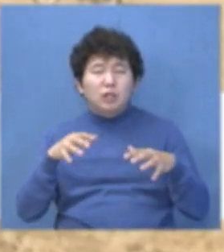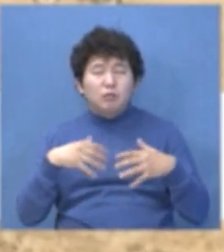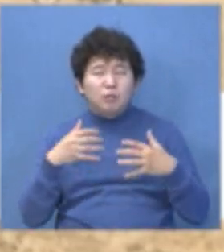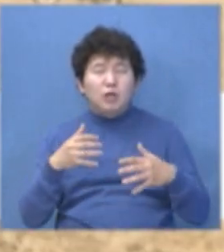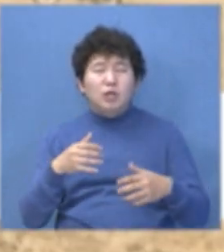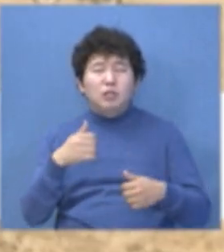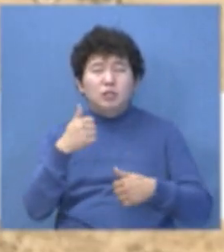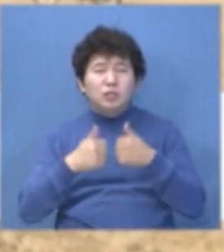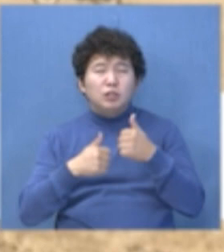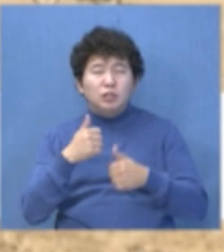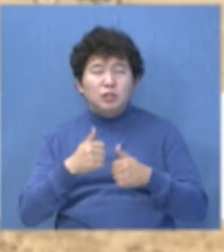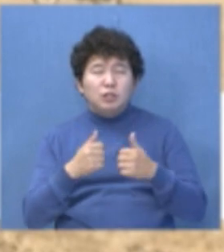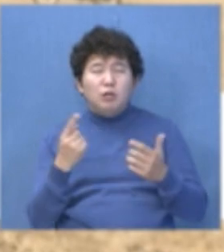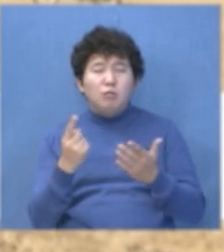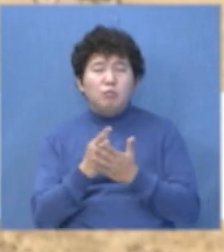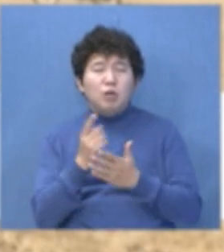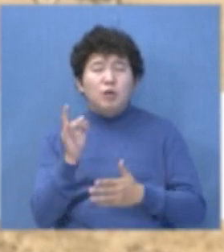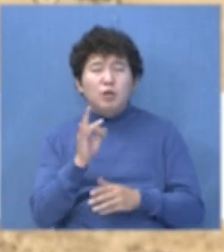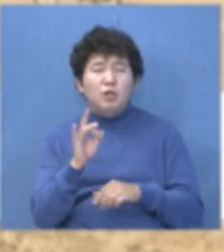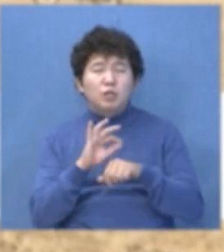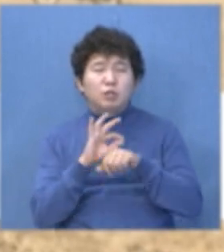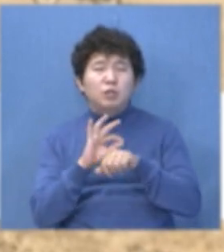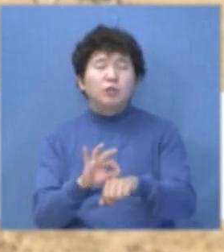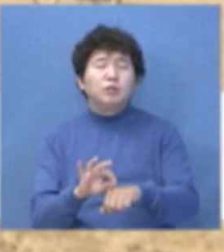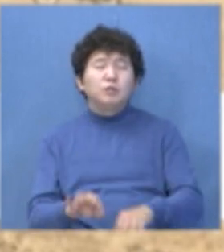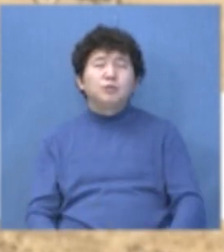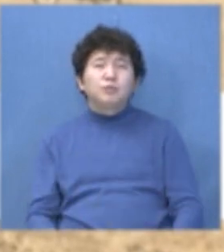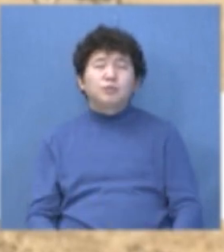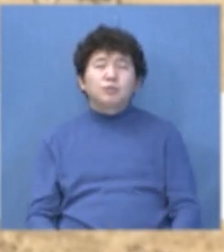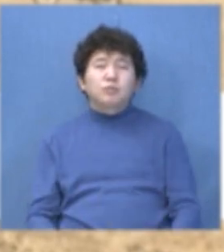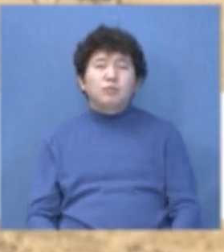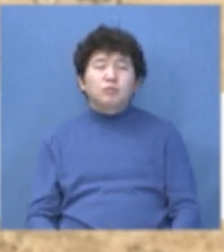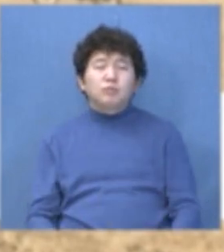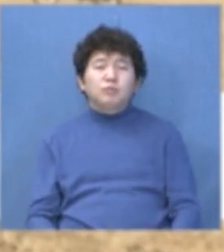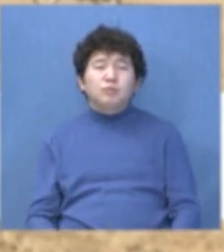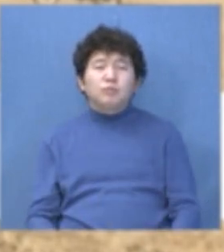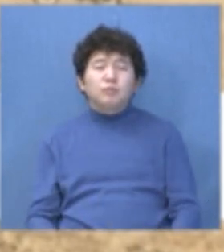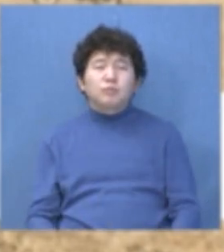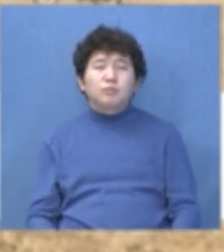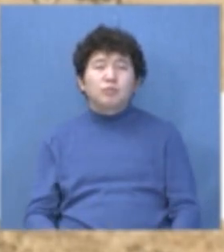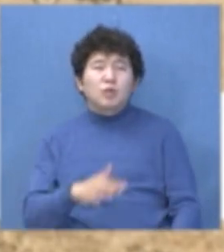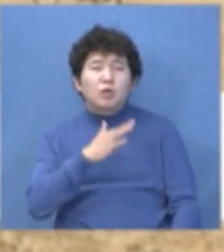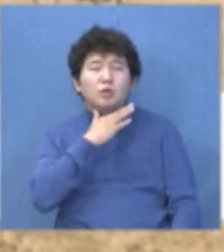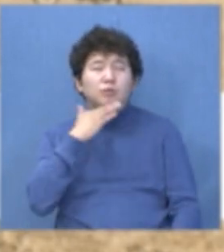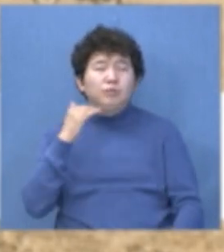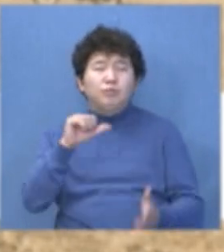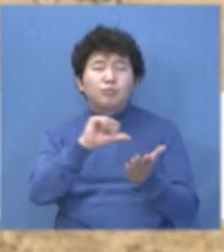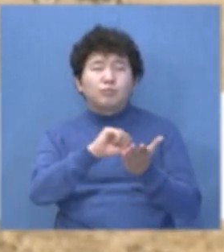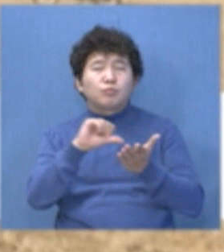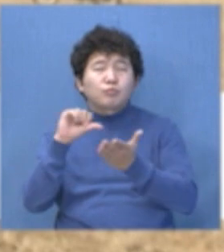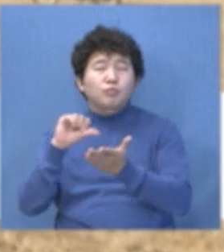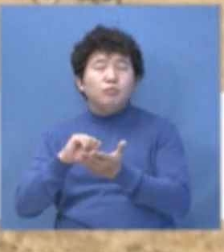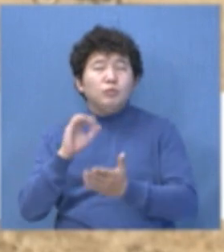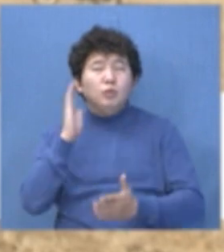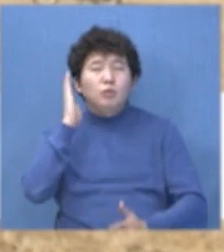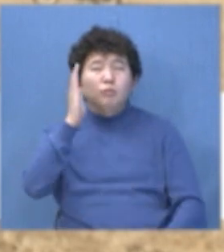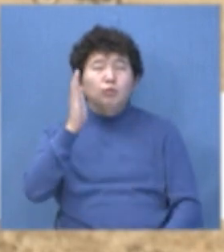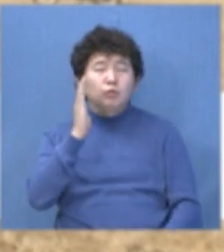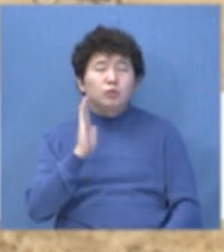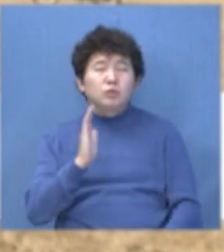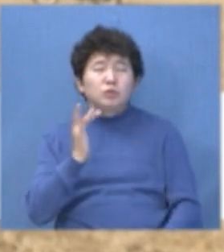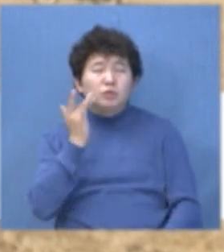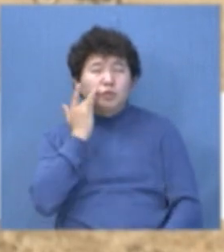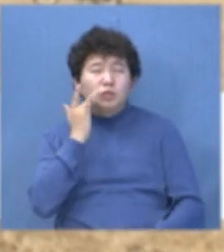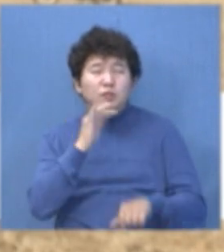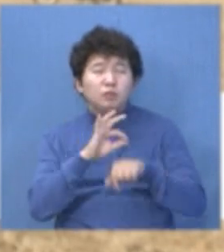скорость. Состязания среди борзых на областном уровне проводим впервые. Собралось много участников. В будущем будем часто проводить